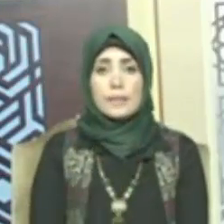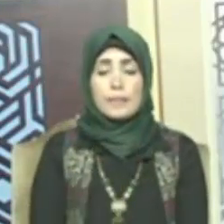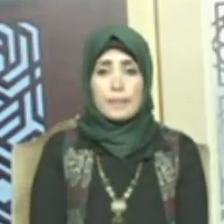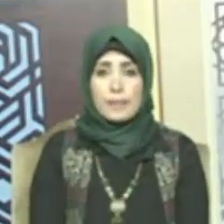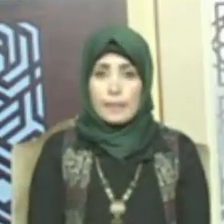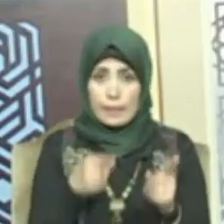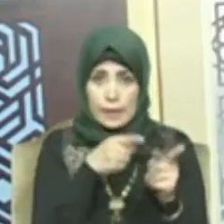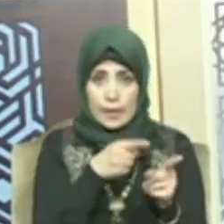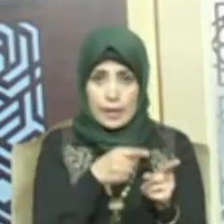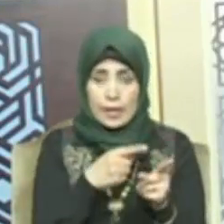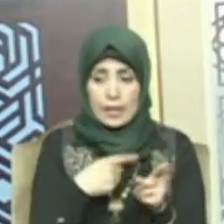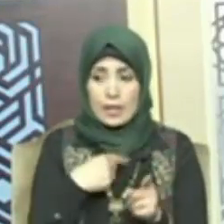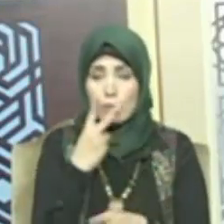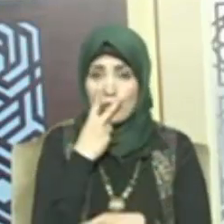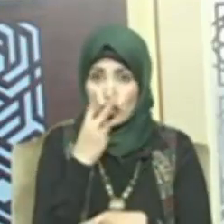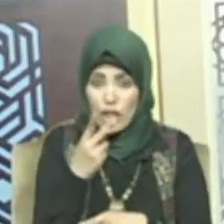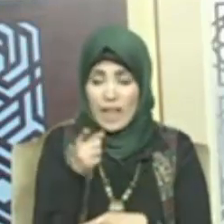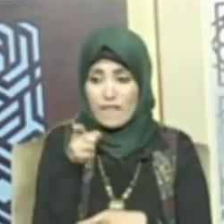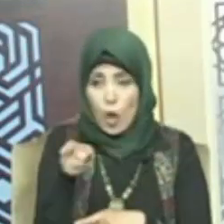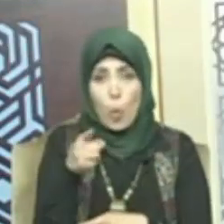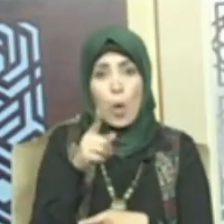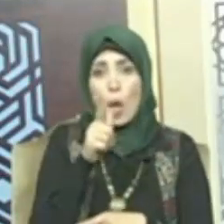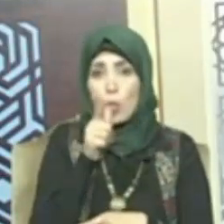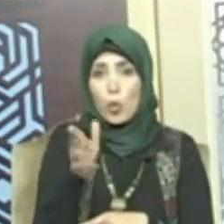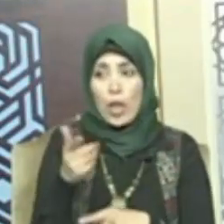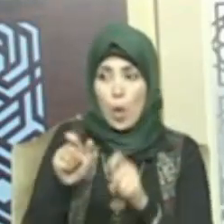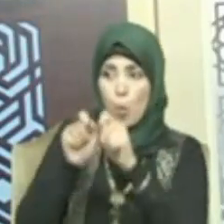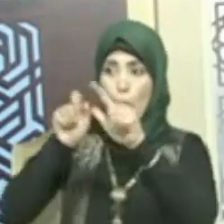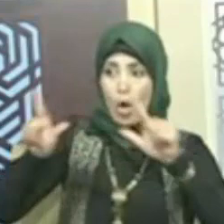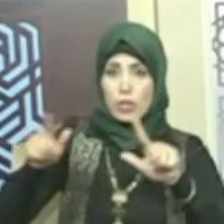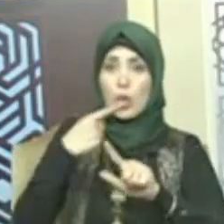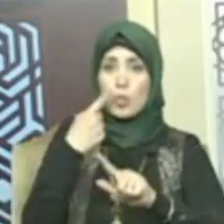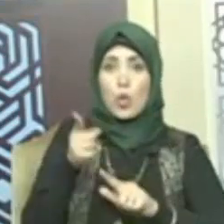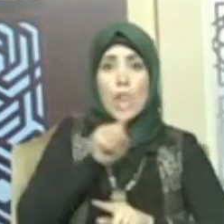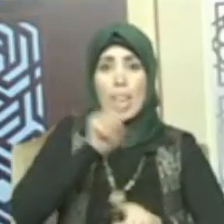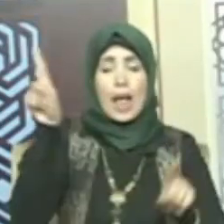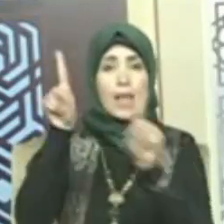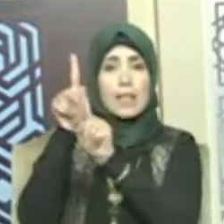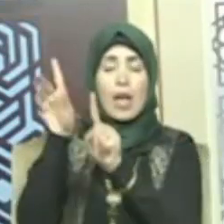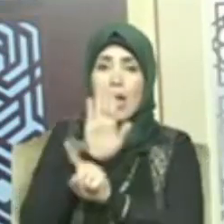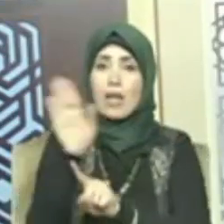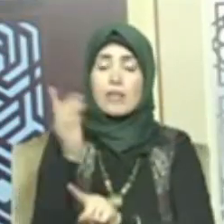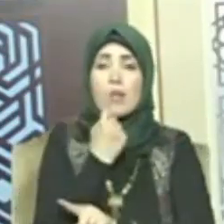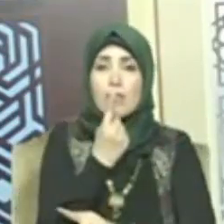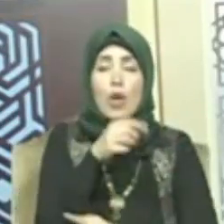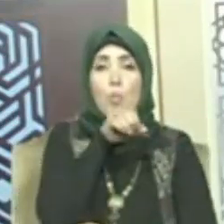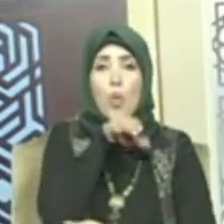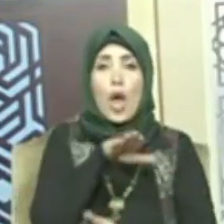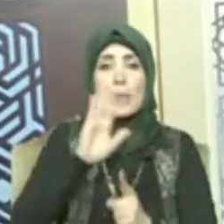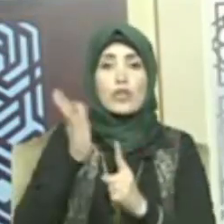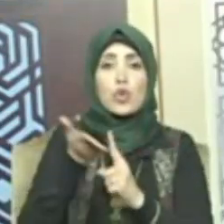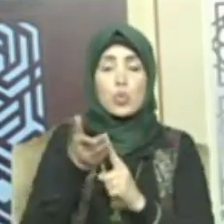ألست تراه؟ قال لا إله إلا الله محمد رسول الله.